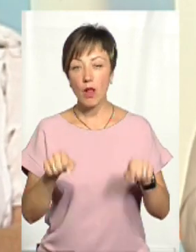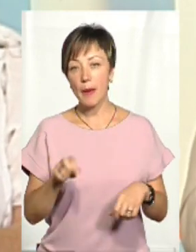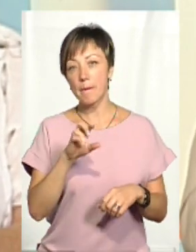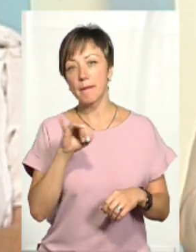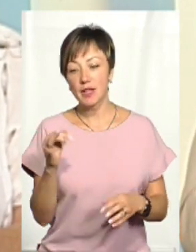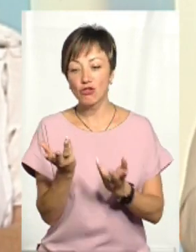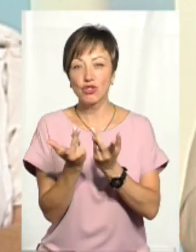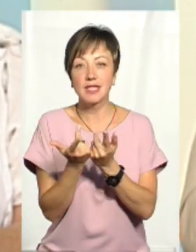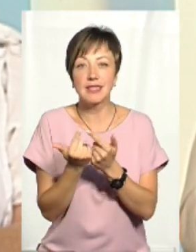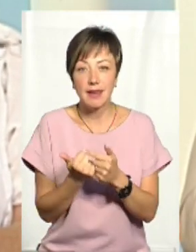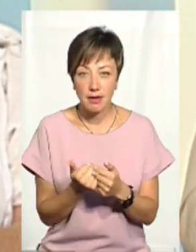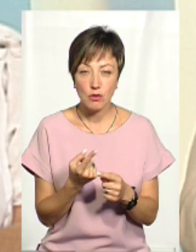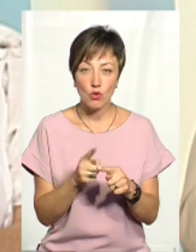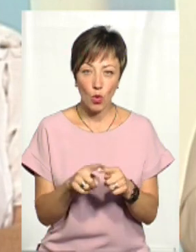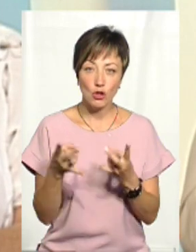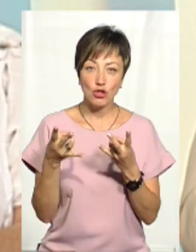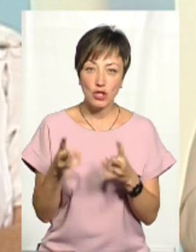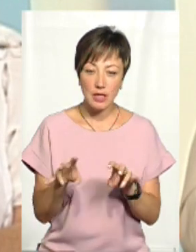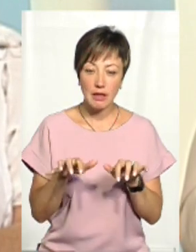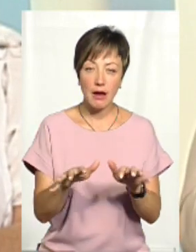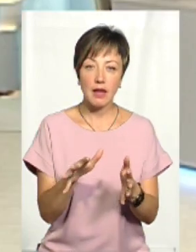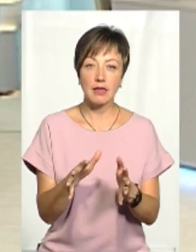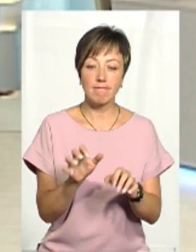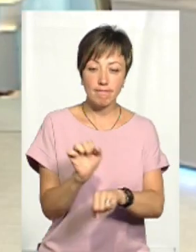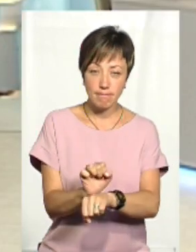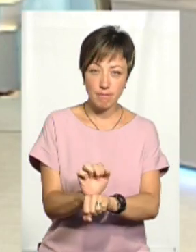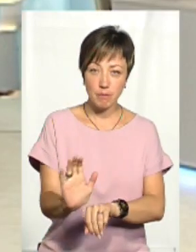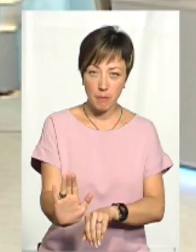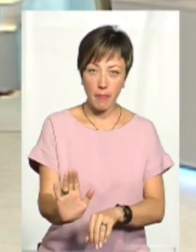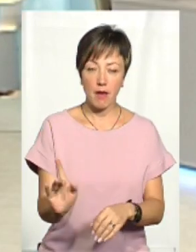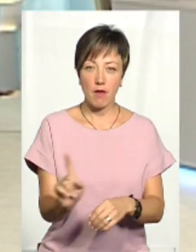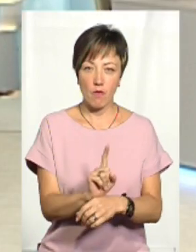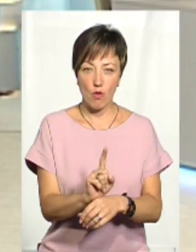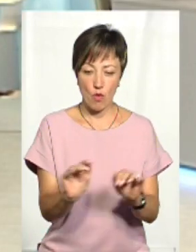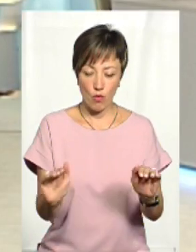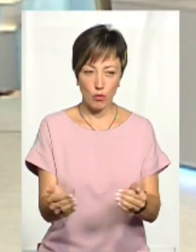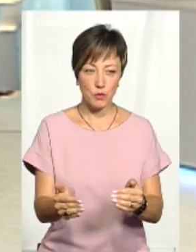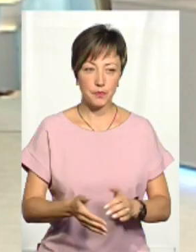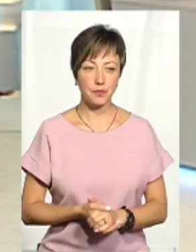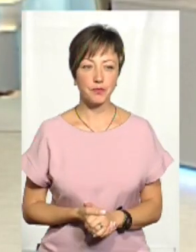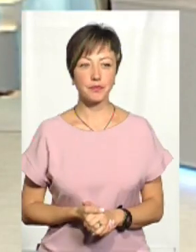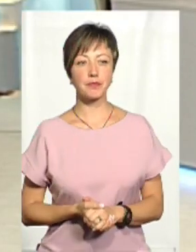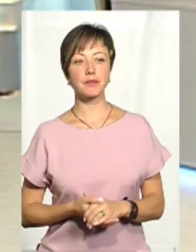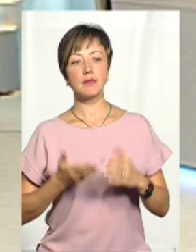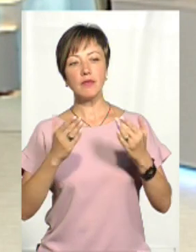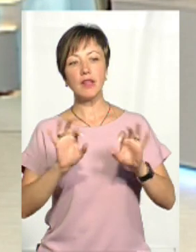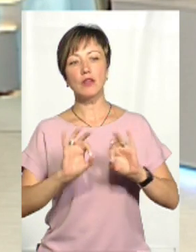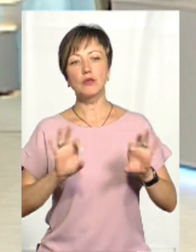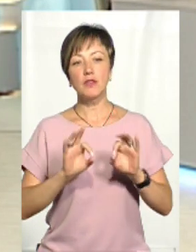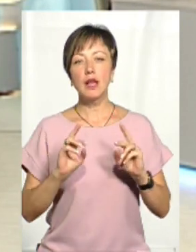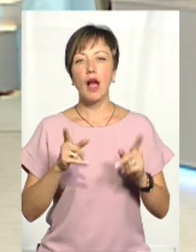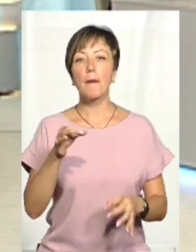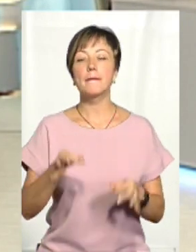чисельність цього шкідника стримати і привести в норму. Це ви розповідаєте про те, як